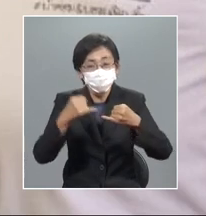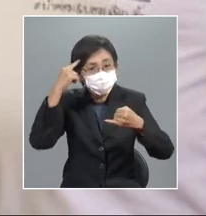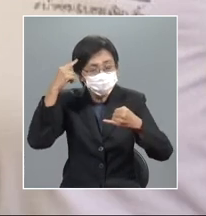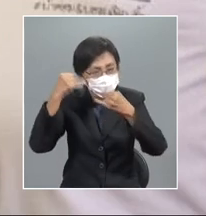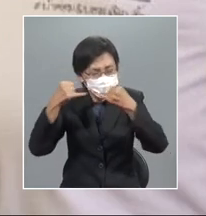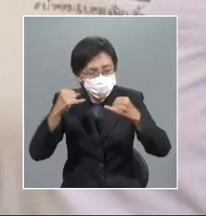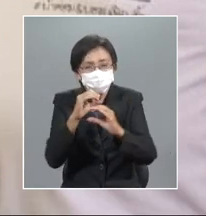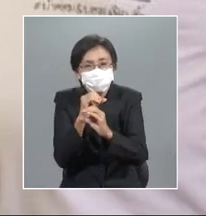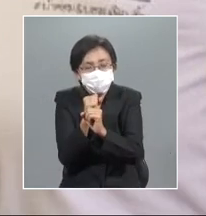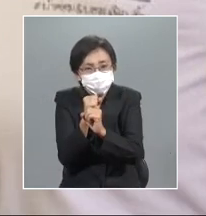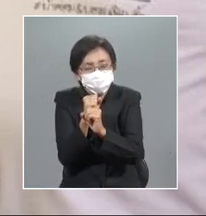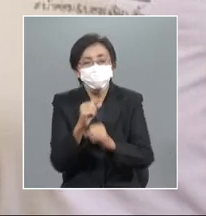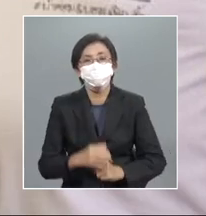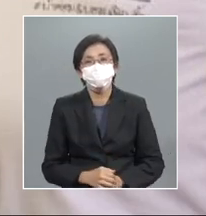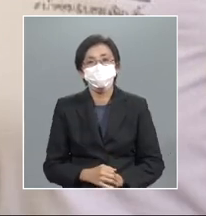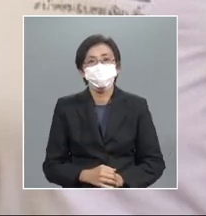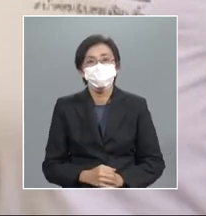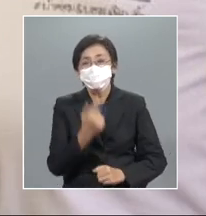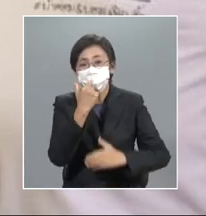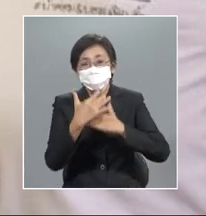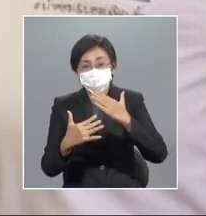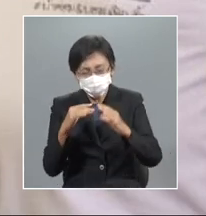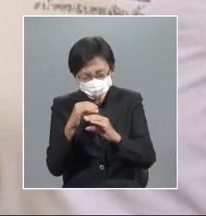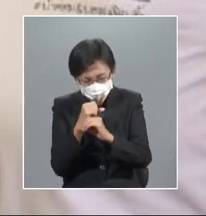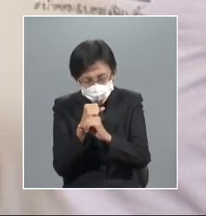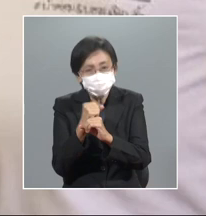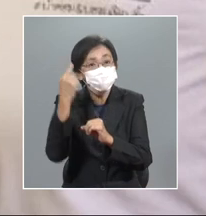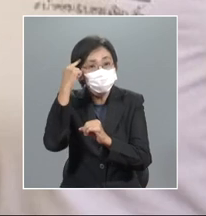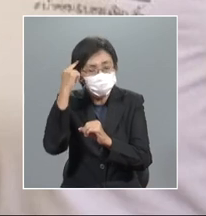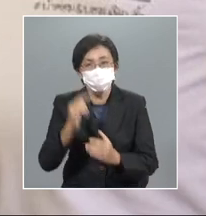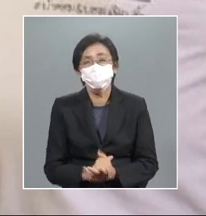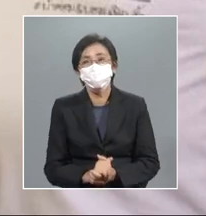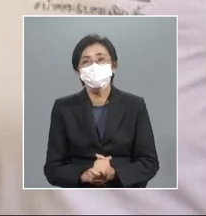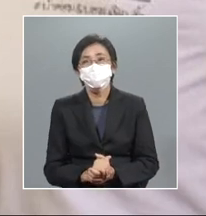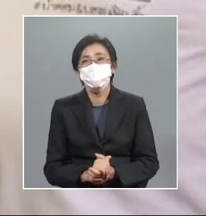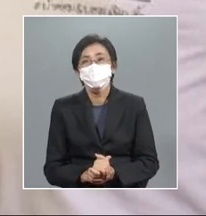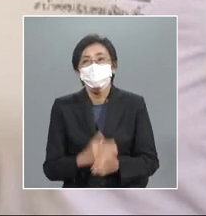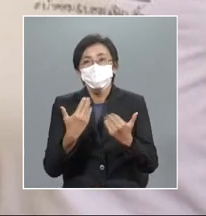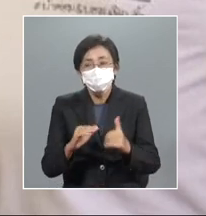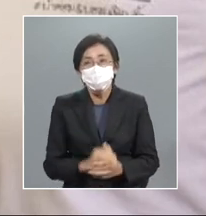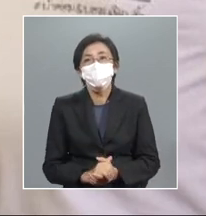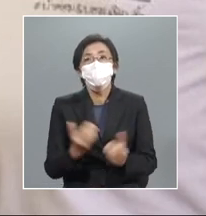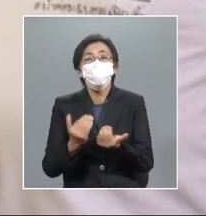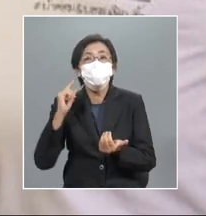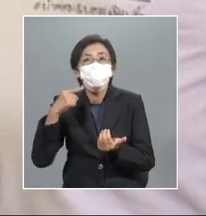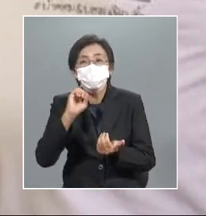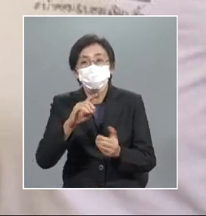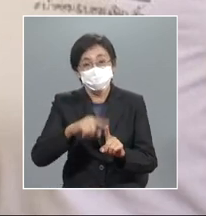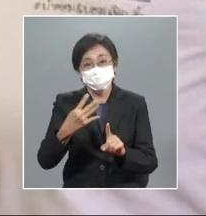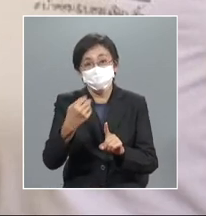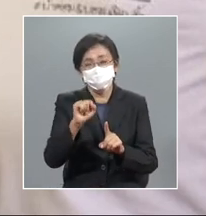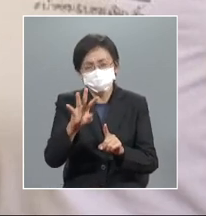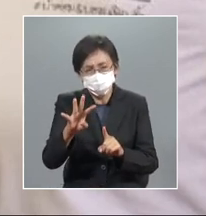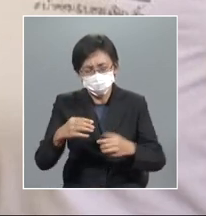ตีบเนี่ยนะครับชมครับจากนั้นนะครับวันที่ 14เมษายนครับน้องไอซ์ในก็แจ้งว่าไปพบจุดที่ปอด